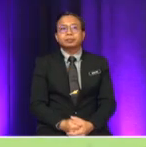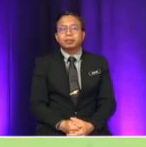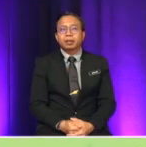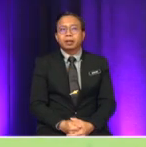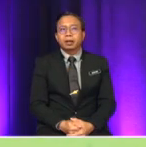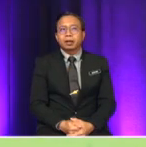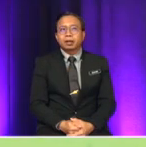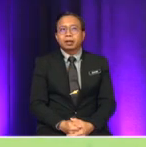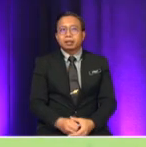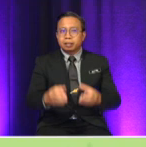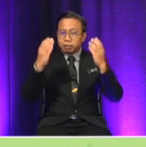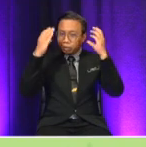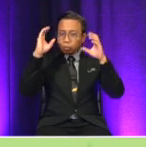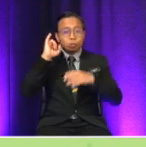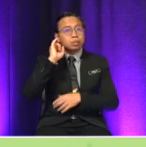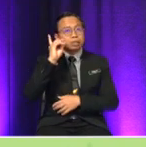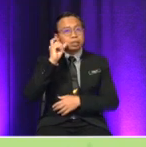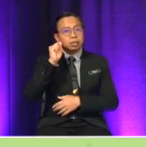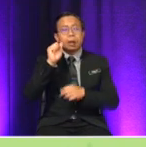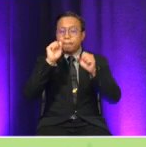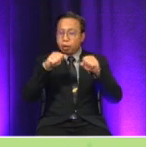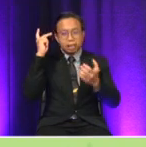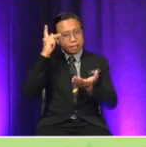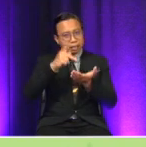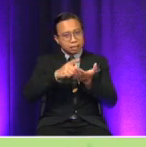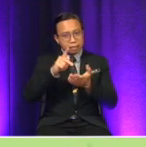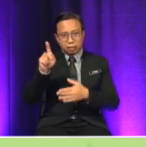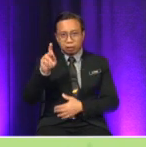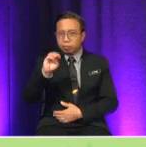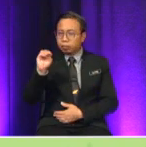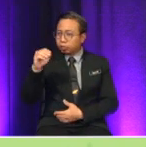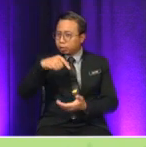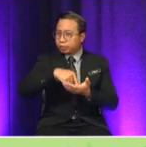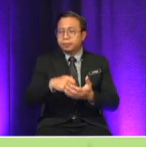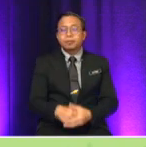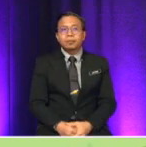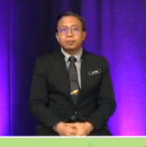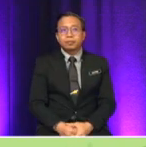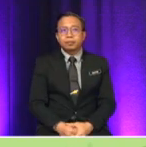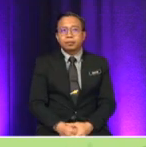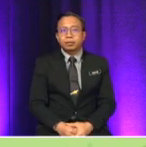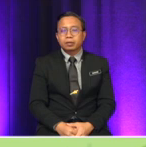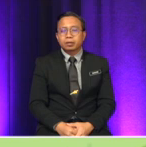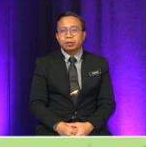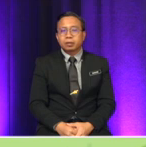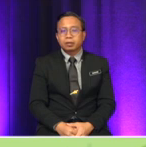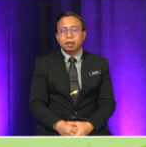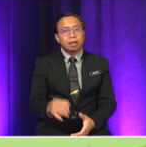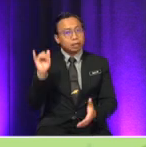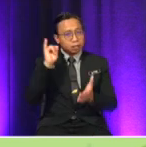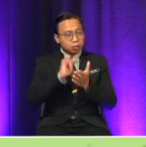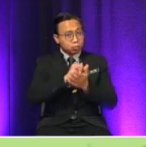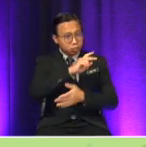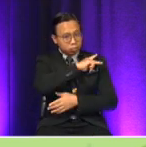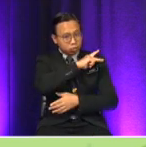Okey, baiklah. Cikgu Ida, boleh tak perkenalkan mereka satu demi satu? Silakan Cikgu. Okey, baik. Yang hujung sana tu, itu ketua kelas saya